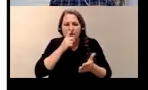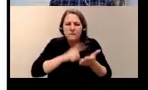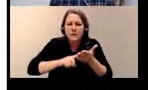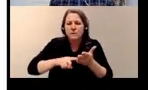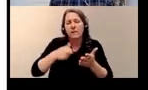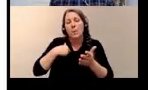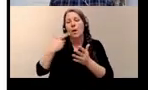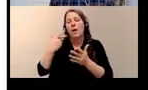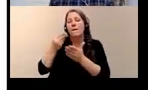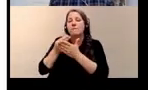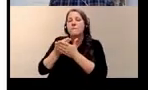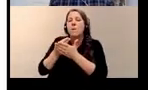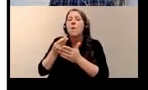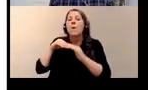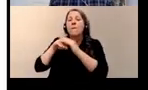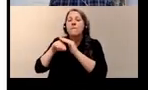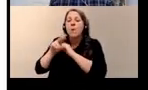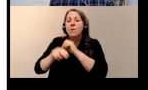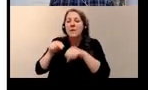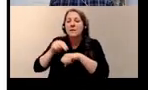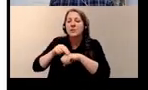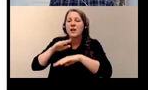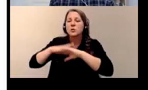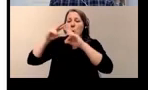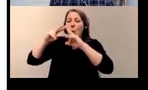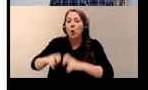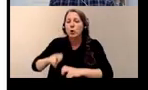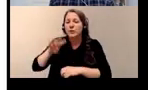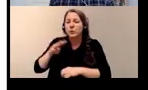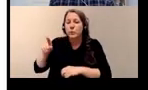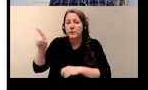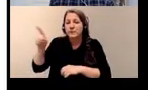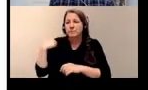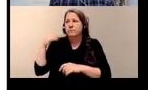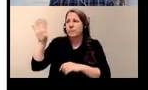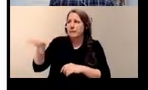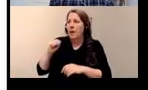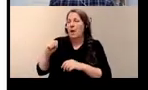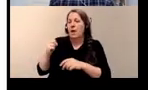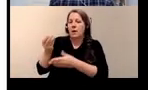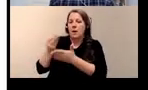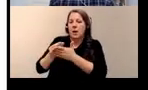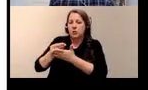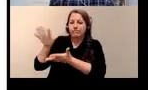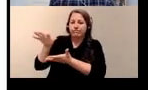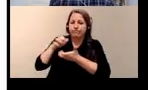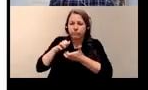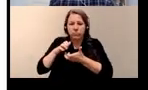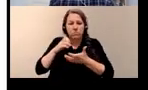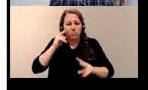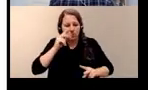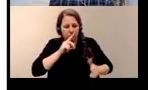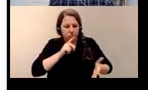cherché au Fonds national de la recherche suisse, hein, des fonds il y a quelques années, et au